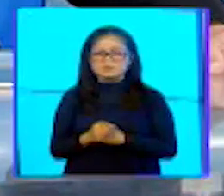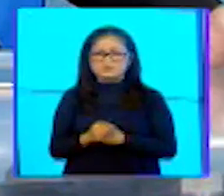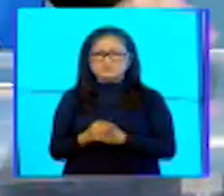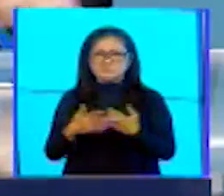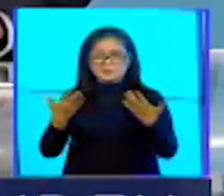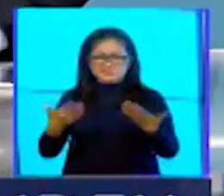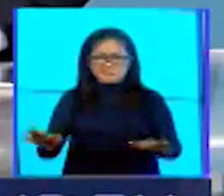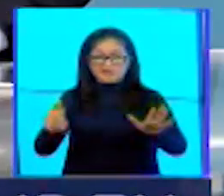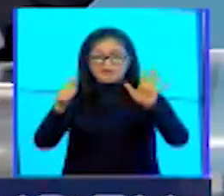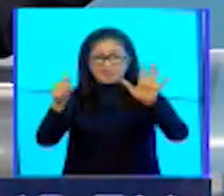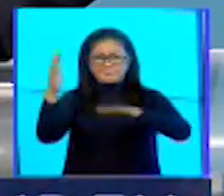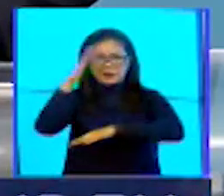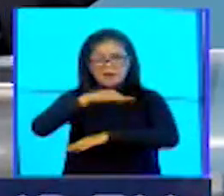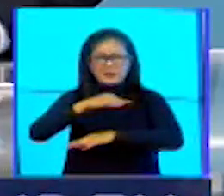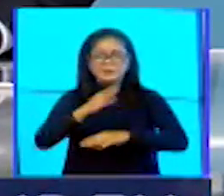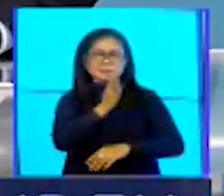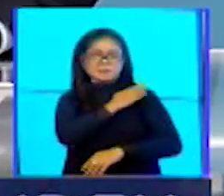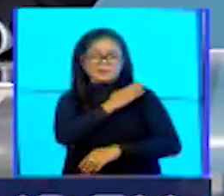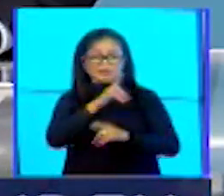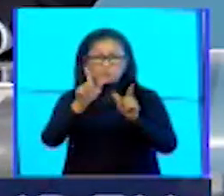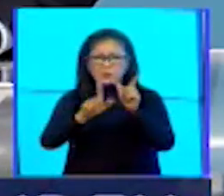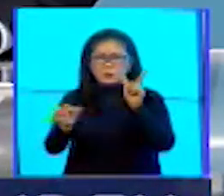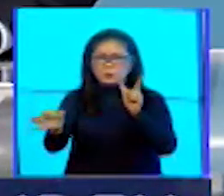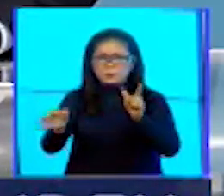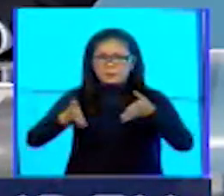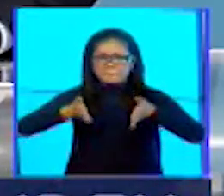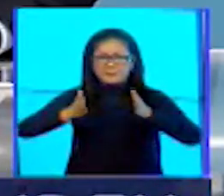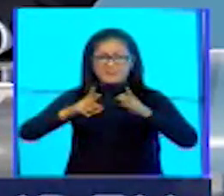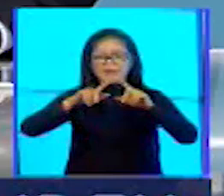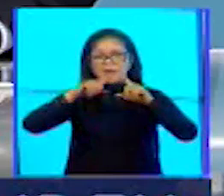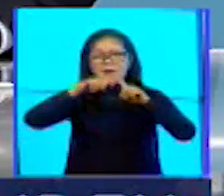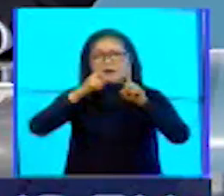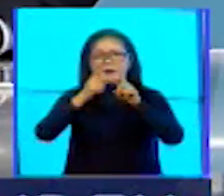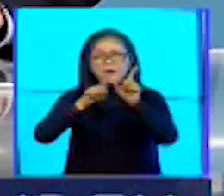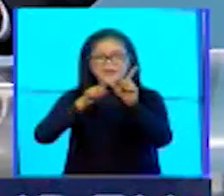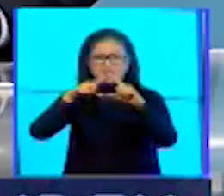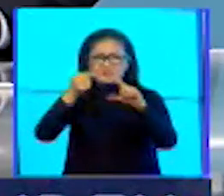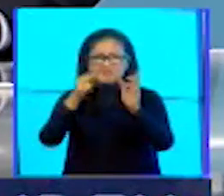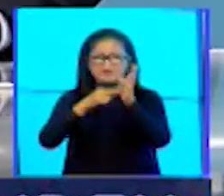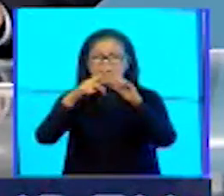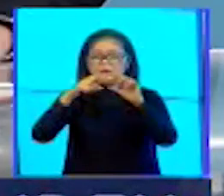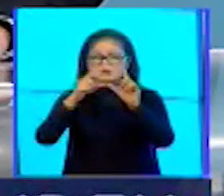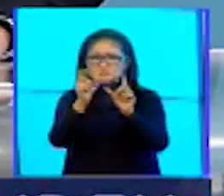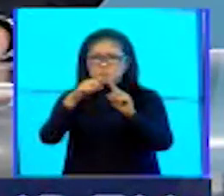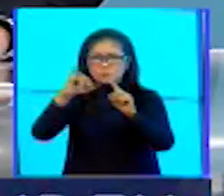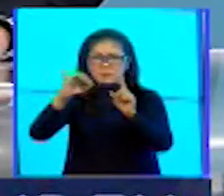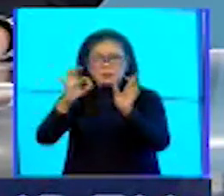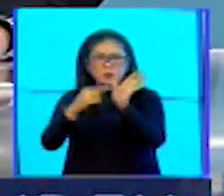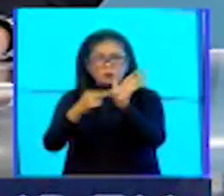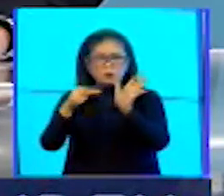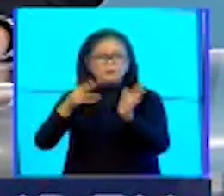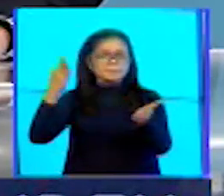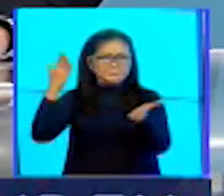Kita beralih ke informasi lain. Setelah 6 hari menjabat sebagai Wali Kota Medan, Ahyar Nasution diberhentikan melalui rapat